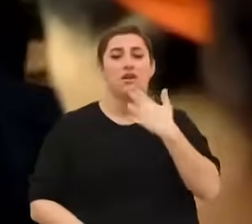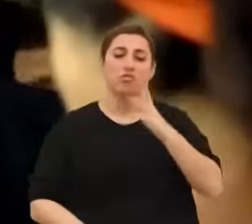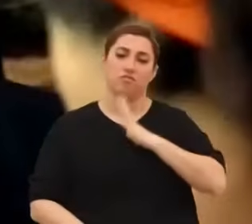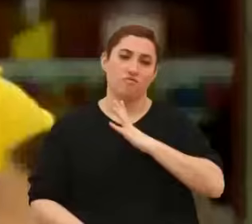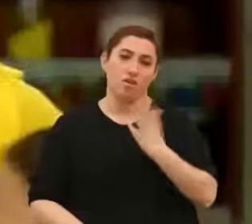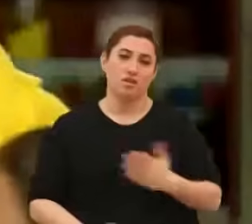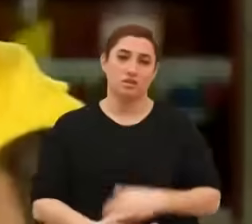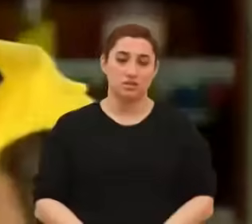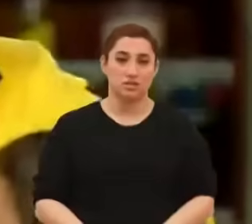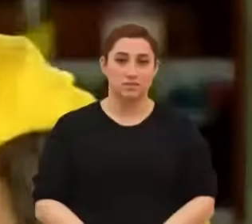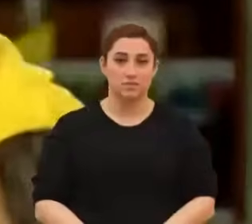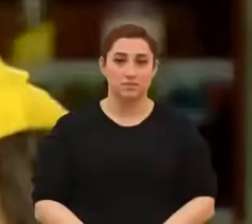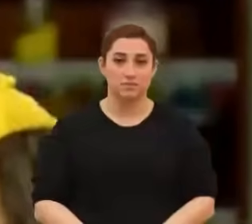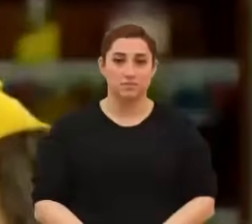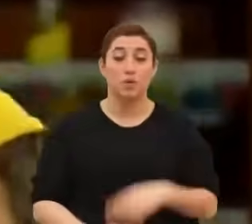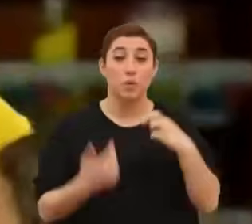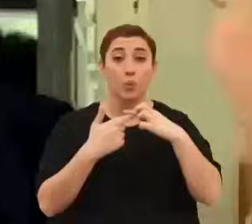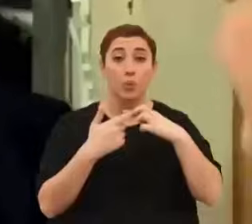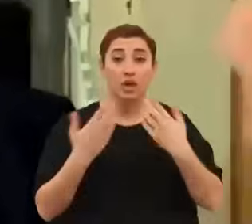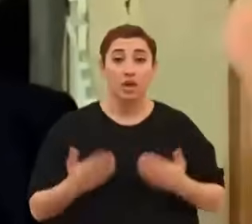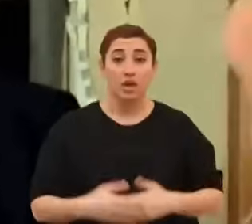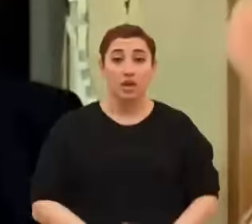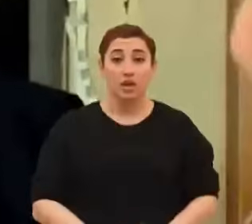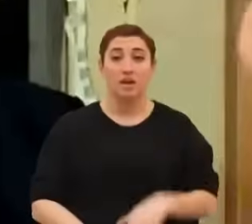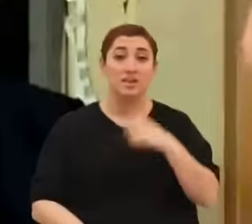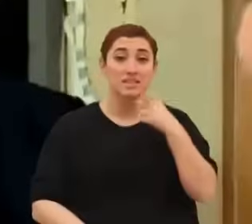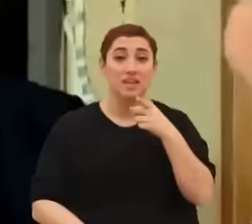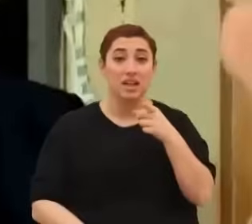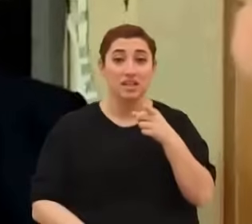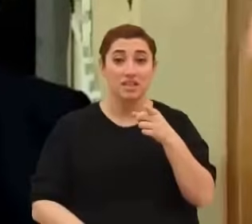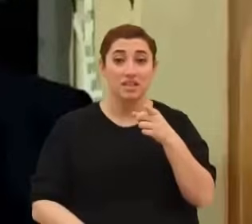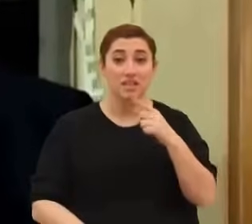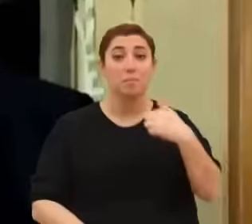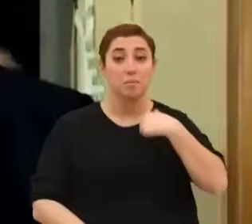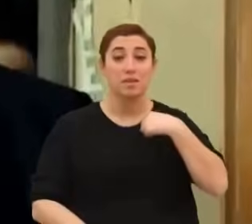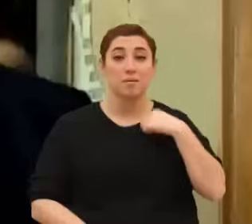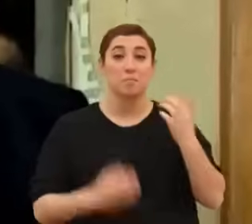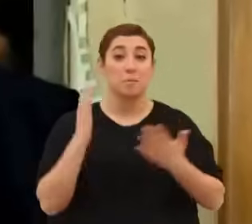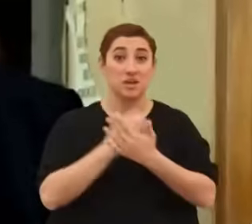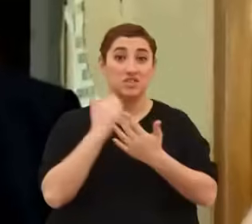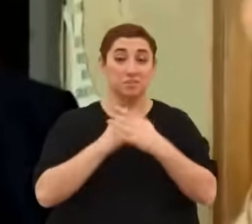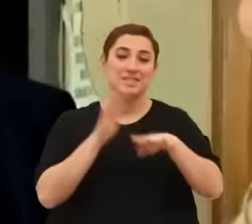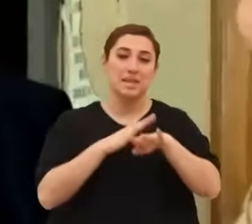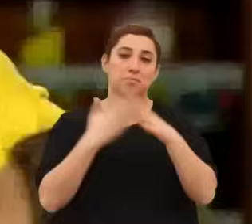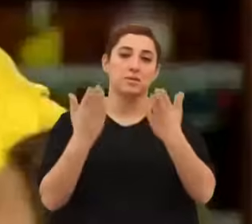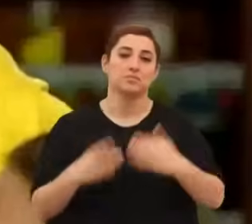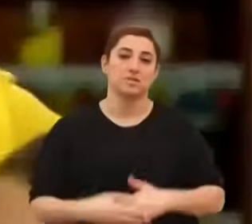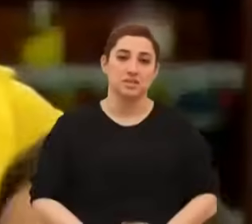kadın vardır ya. Rukiye, sen de benim başarılarımın sebebisin